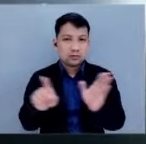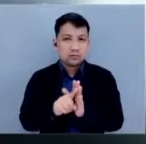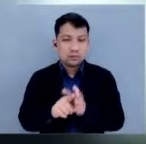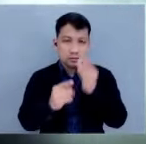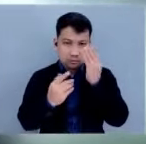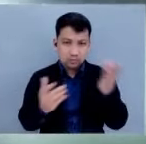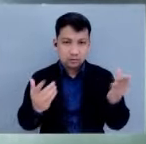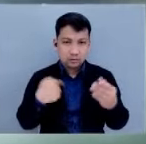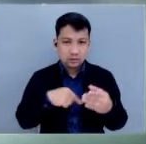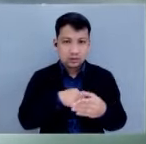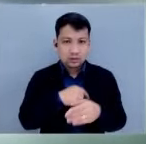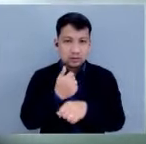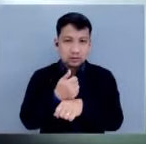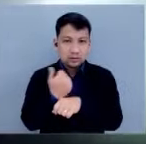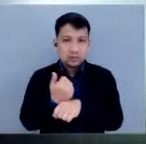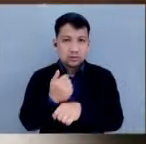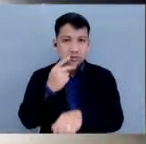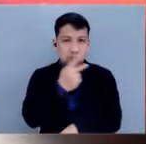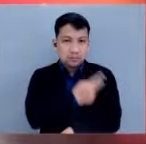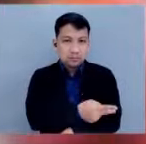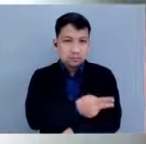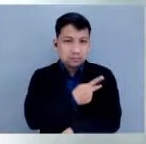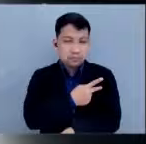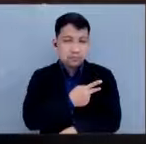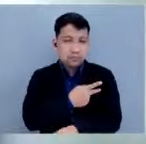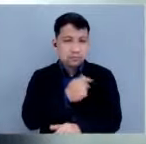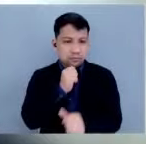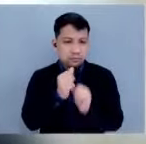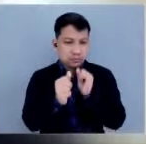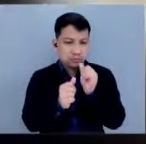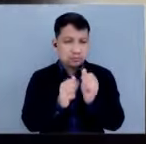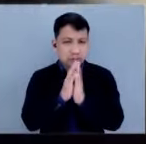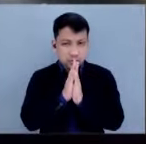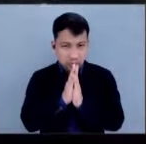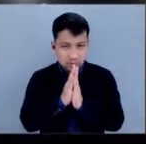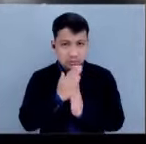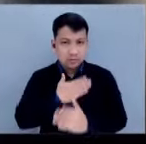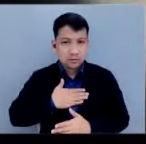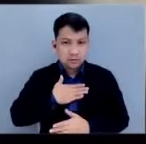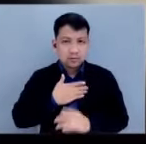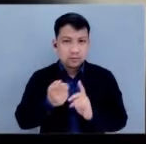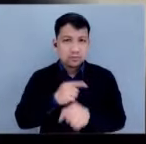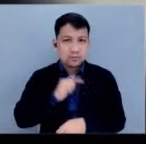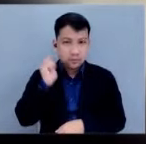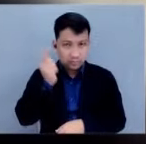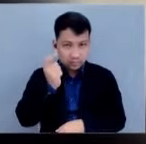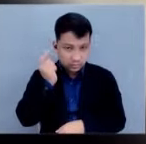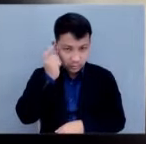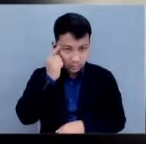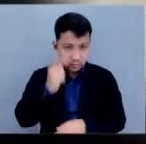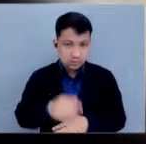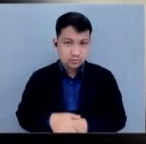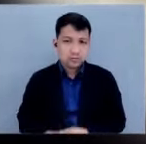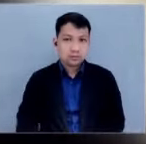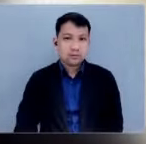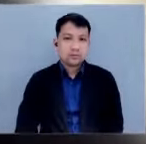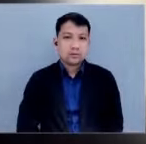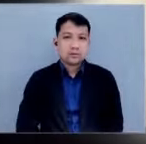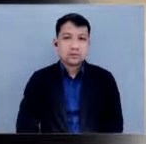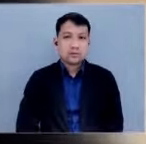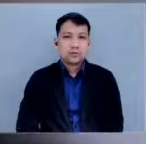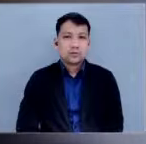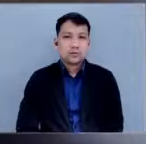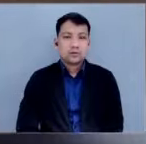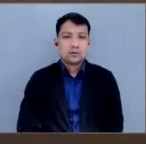mga ambulansyang walang pasyente. Todo pa ang kanyang pakiusap dahil taga-gobyerno rin naman daw sila. Hindi man lang ako pagbigay, taga-gobyerno din